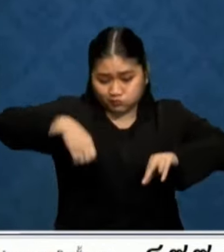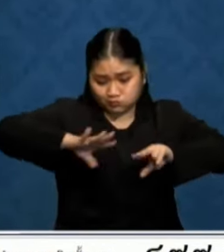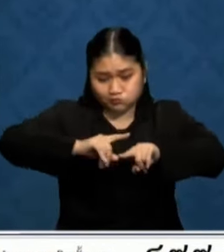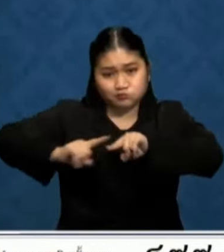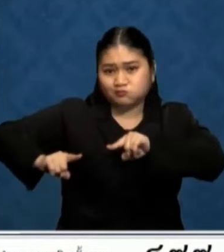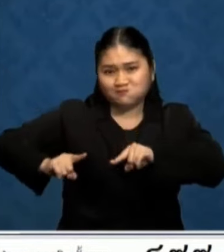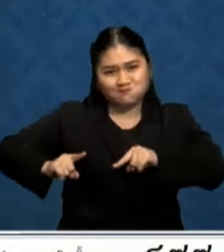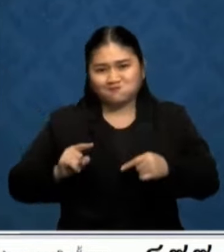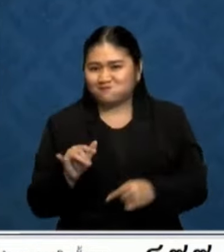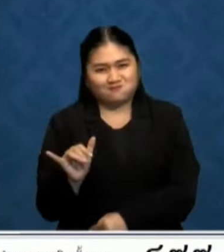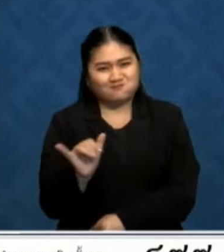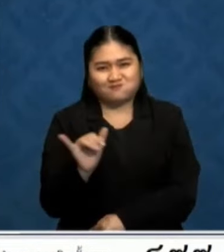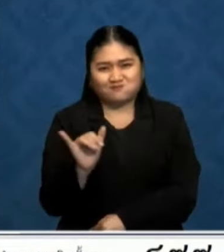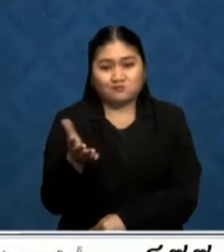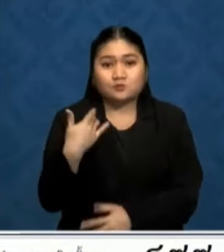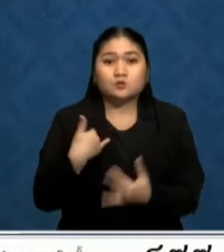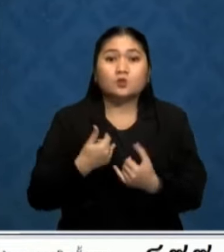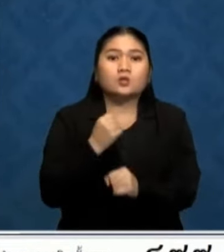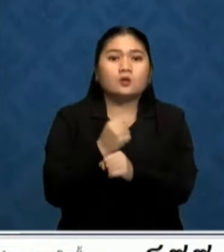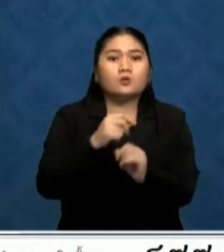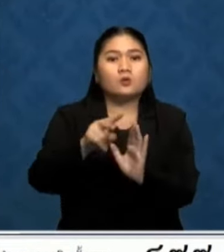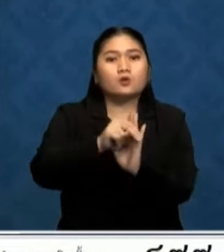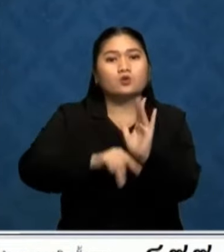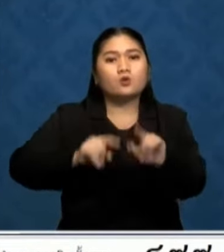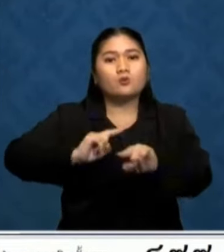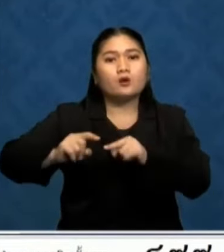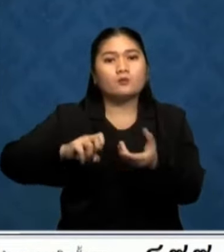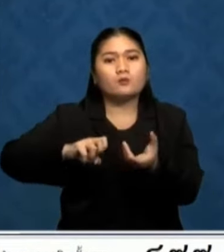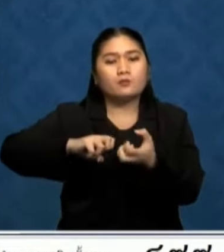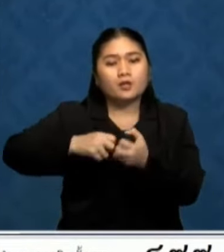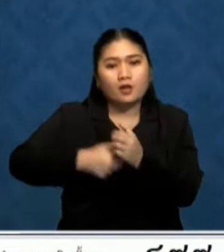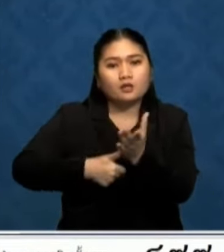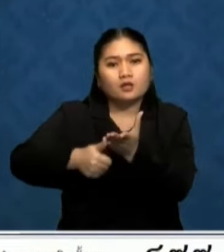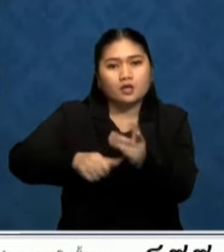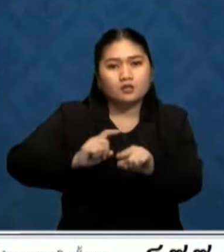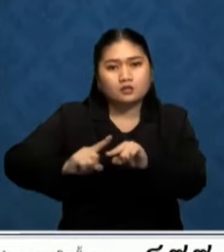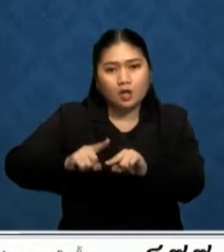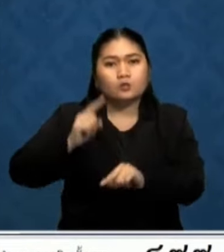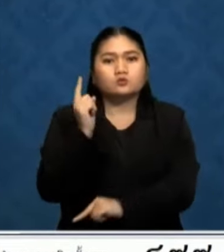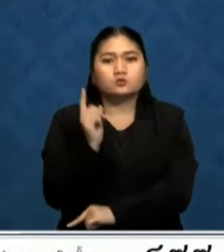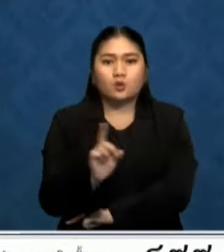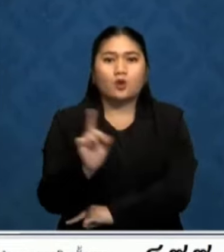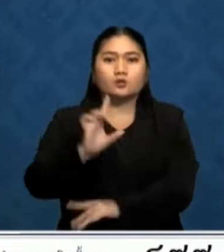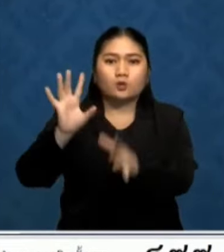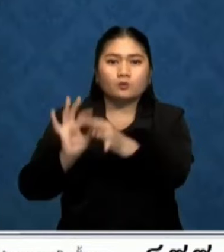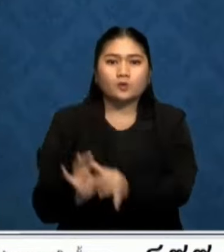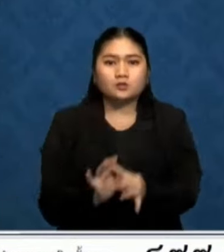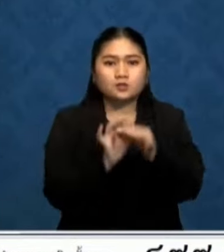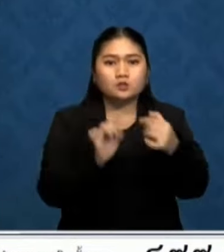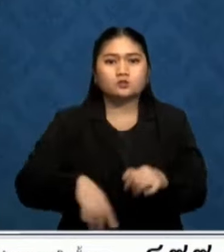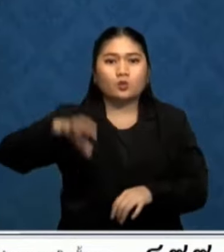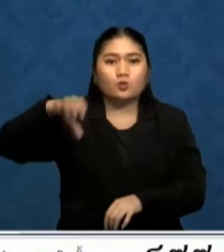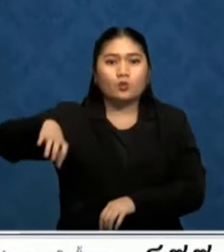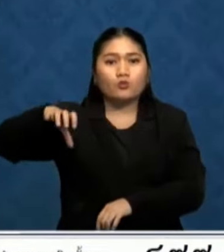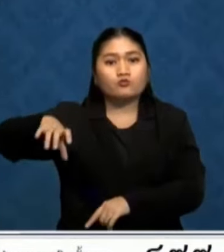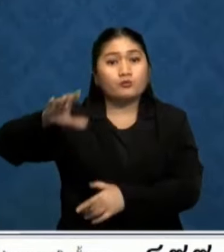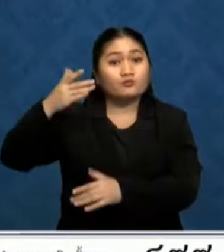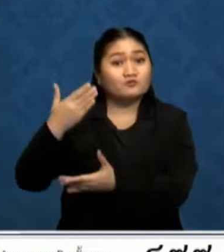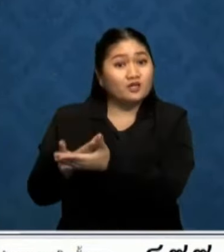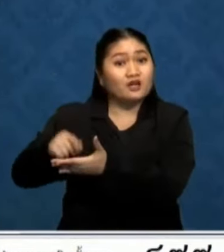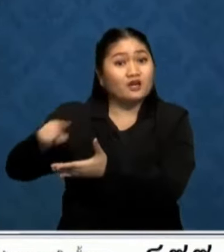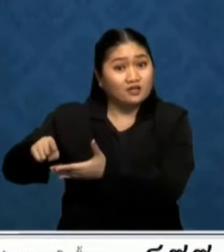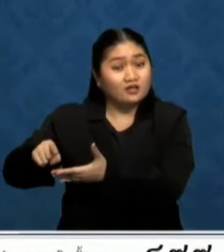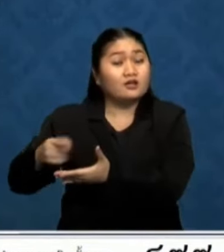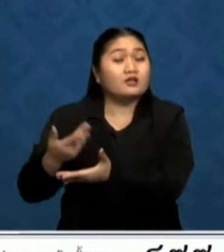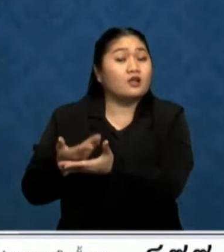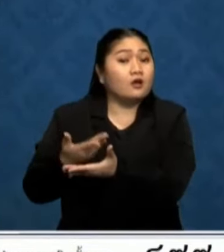ทั้งนี้การดำเินนบายเพื่อแก้ไขปัญหาดงกลาวต้องอาศัยการดำเนินการที่สอดประสารกันระหวางภาคการเงินและ